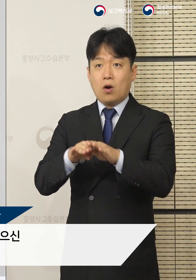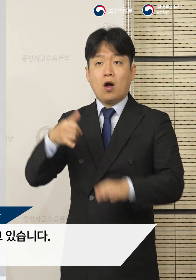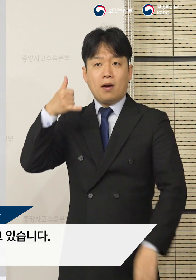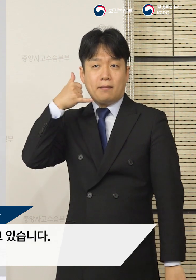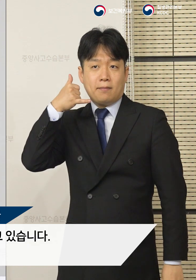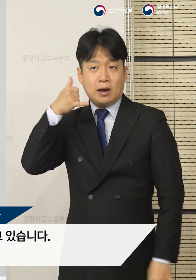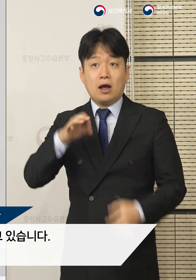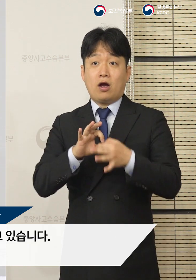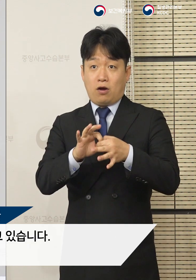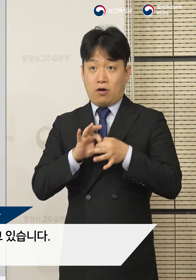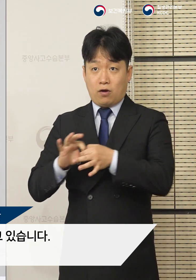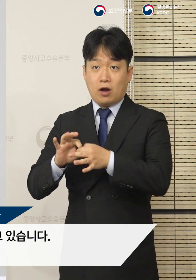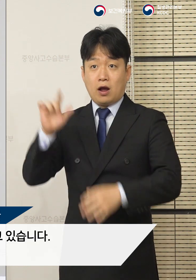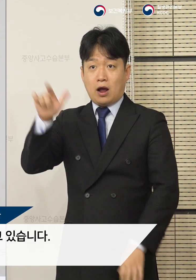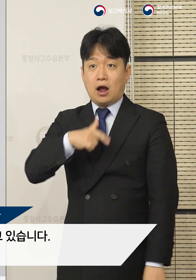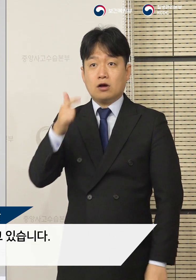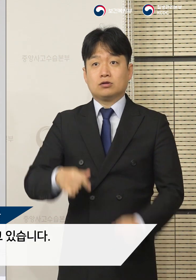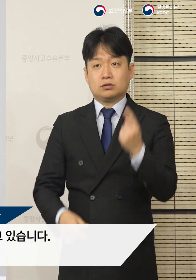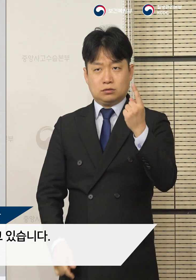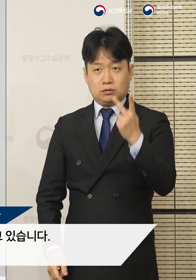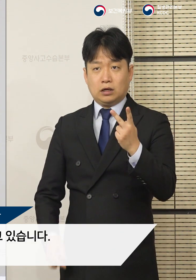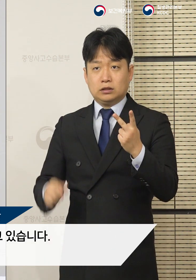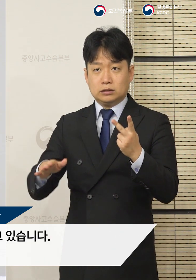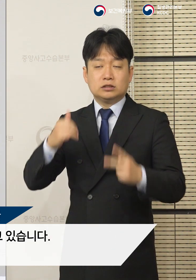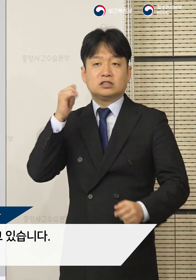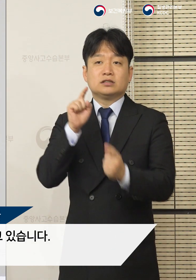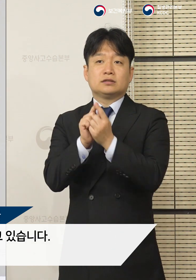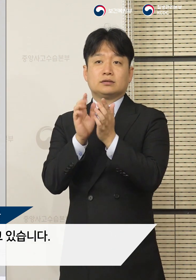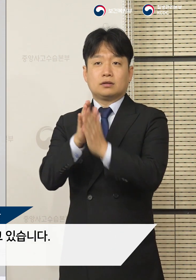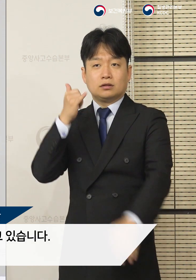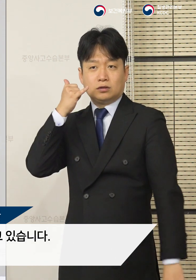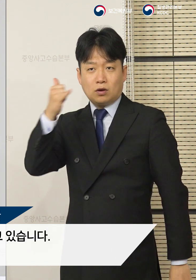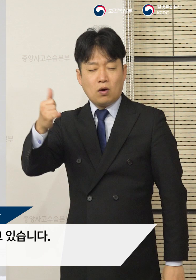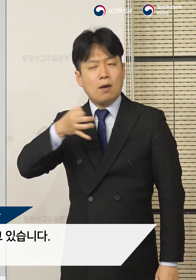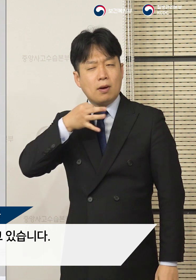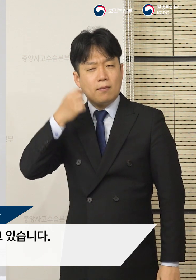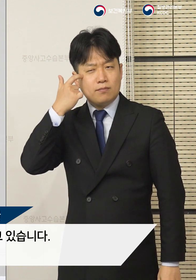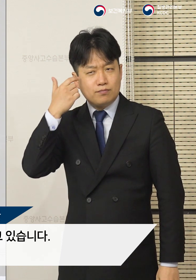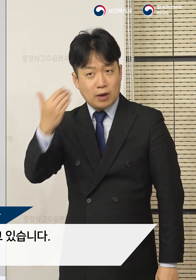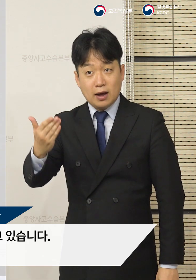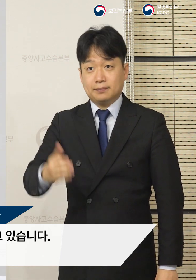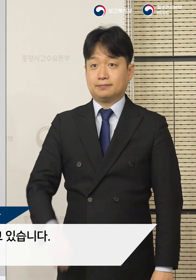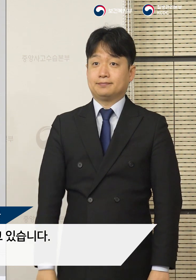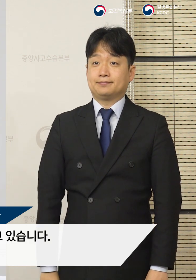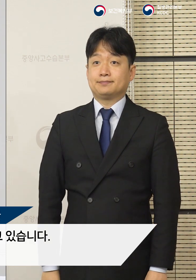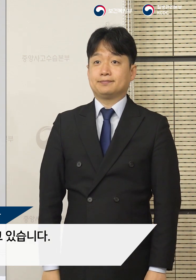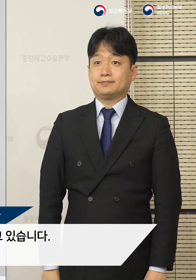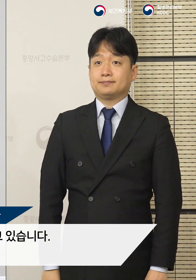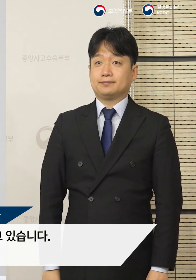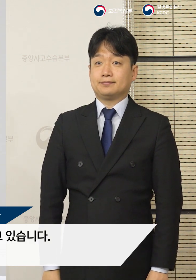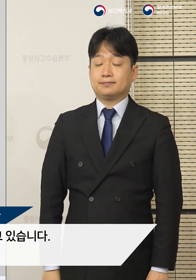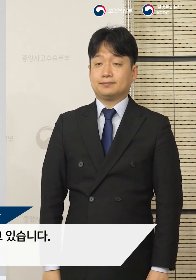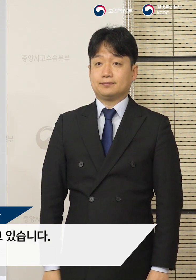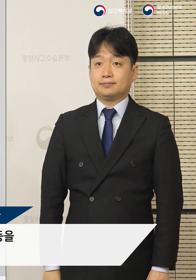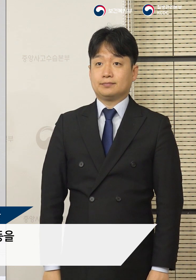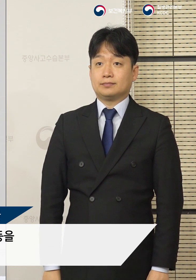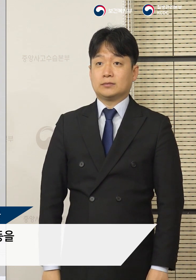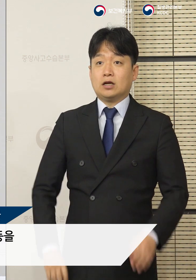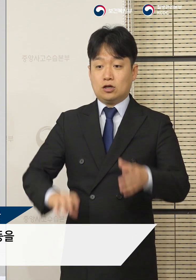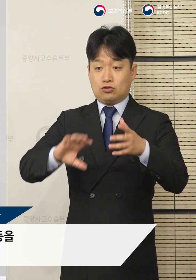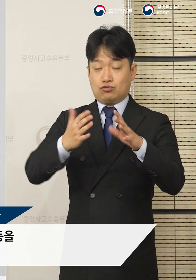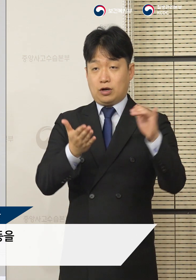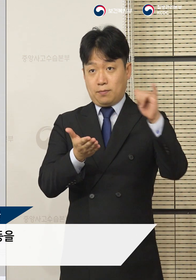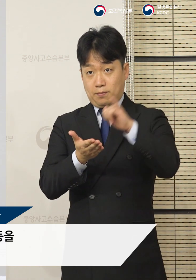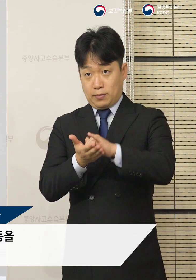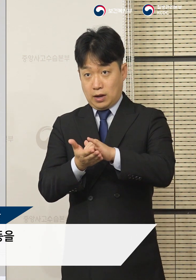등의 콜센터를 통해 1일 1회 유선으로 건강 상태를 점검하고 있습니다. 앞으로